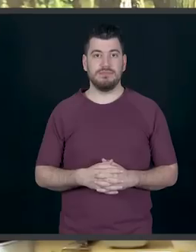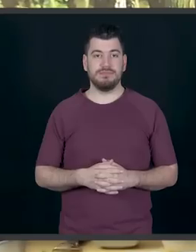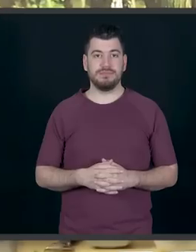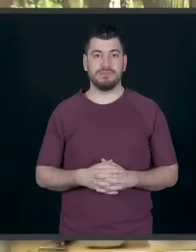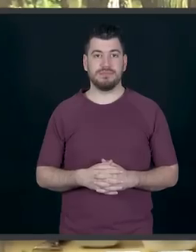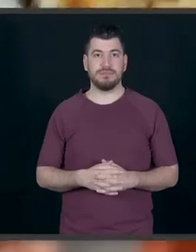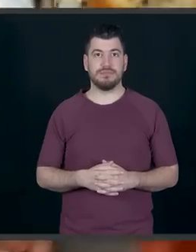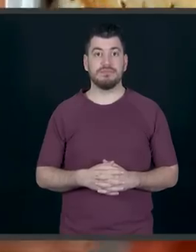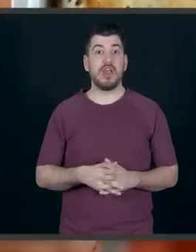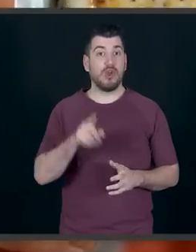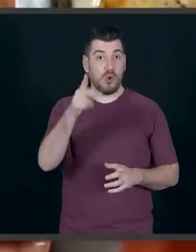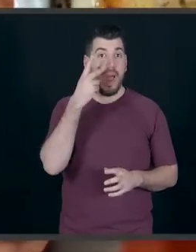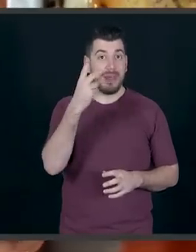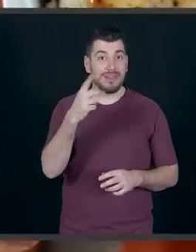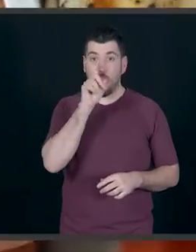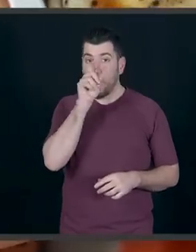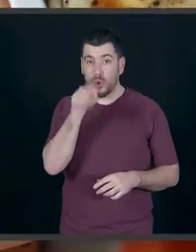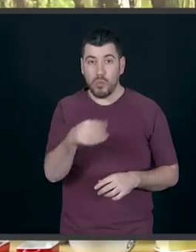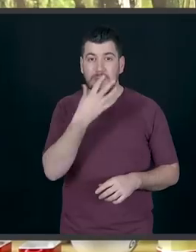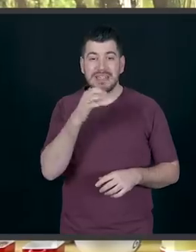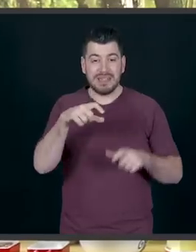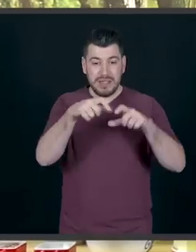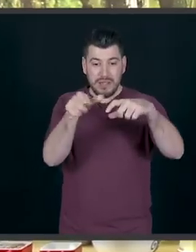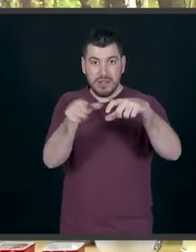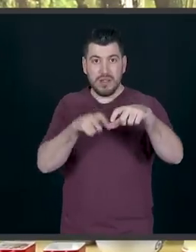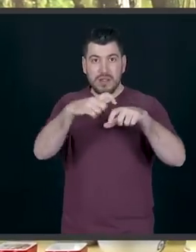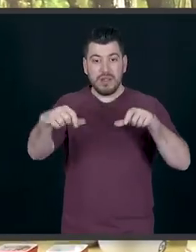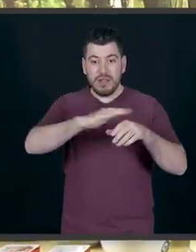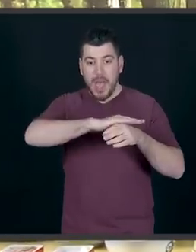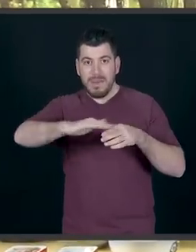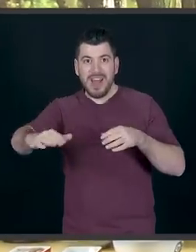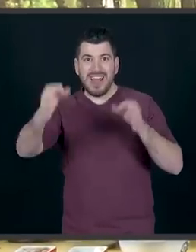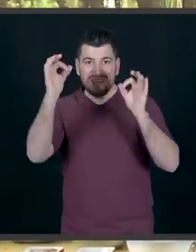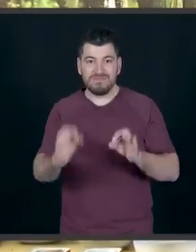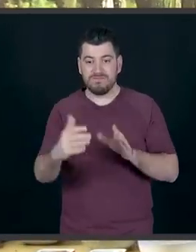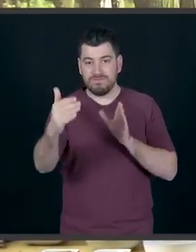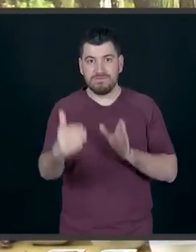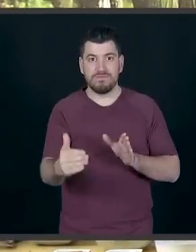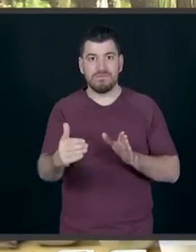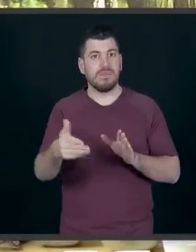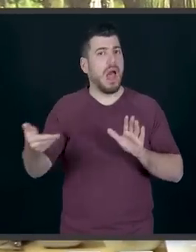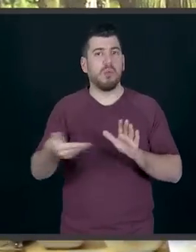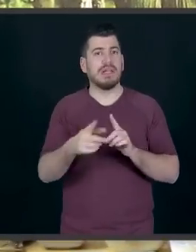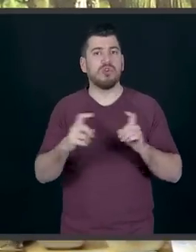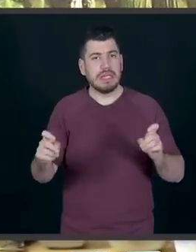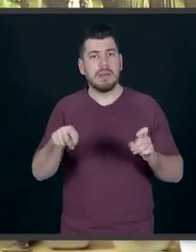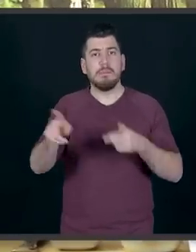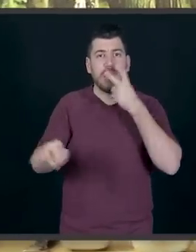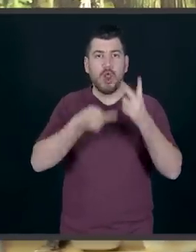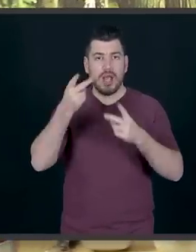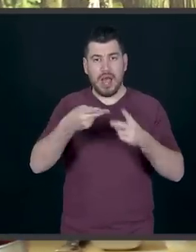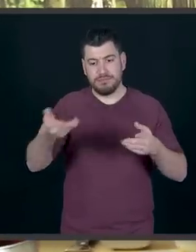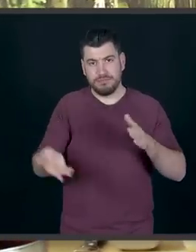Εντάξει, γιατί τώρα, άμα δείτε το κοτόπουλο, έχει κλείσει ακριβώς όλη την επιφάνεια από το ταψάκι. Από κάτω τι έχει, από κάτω έχει τα